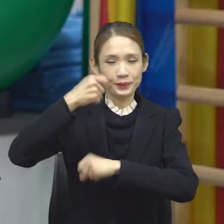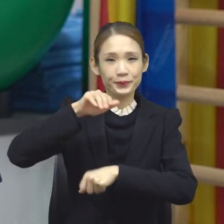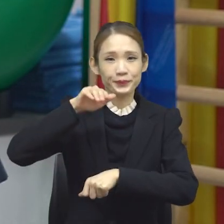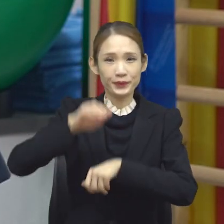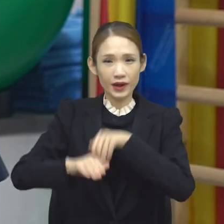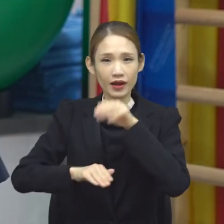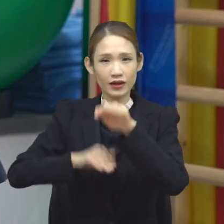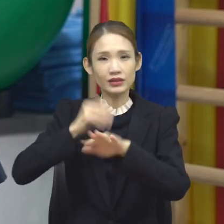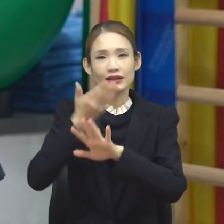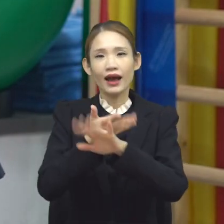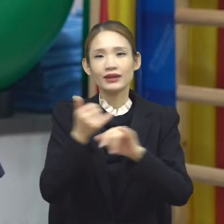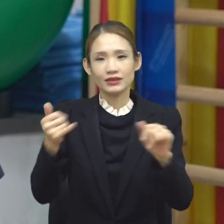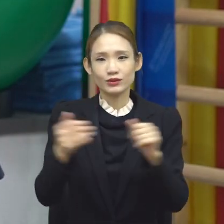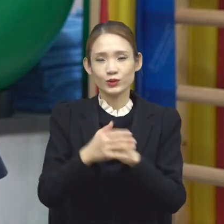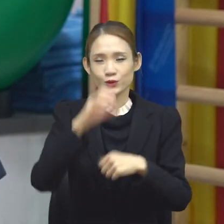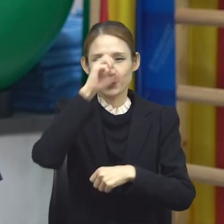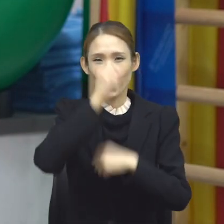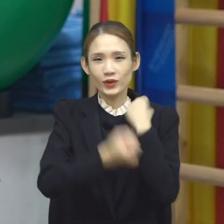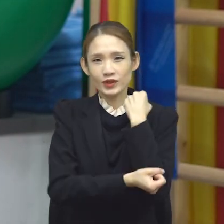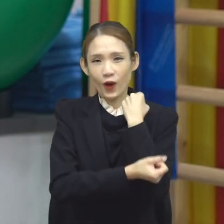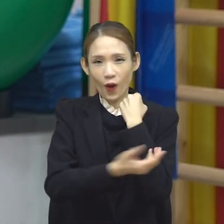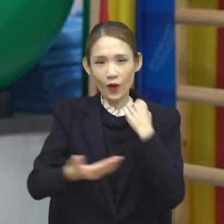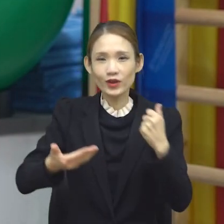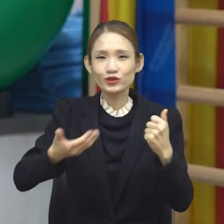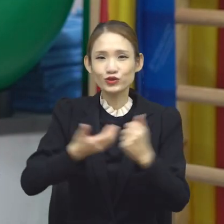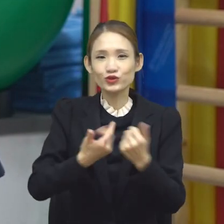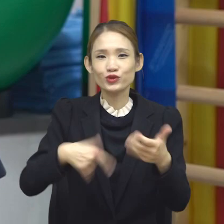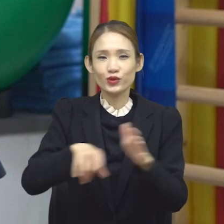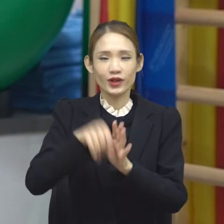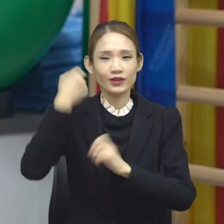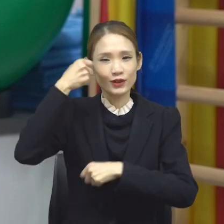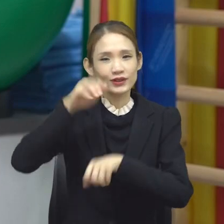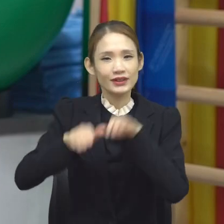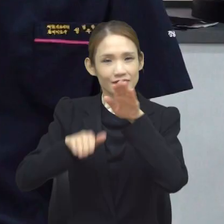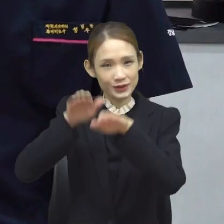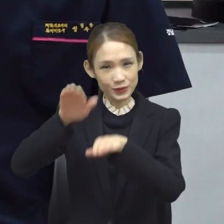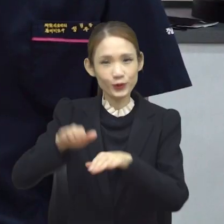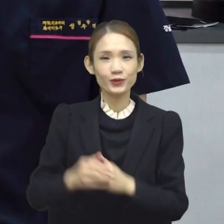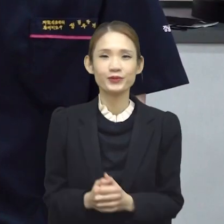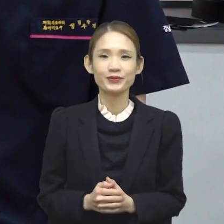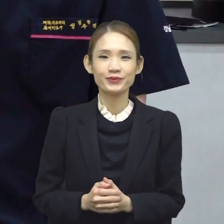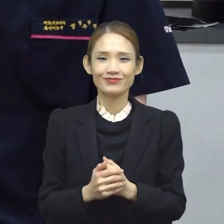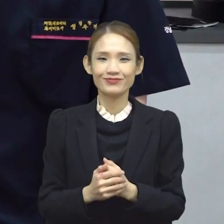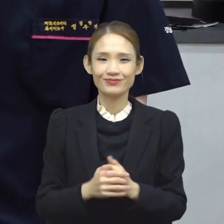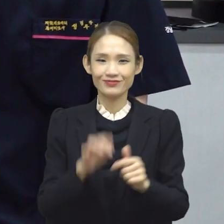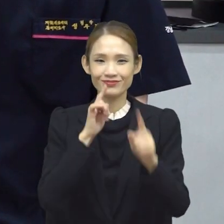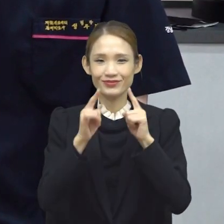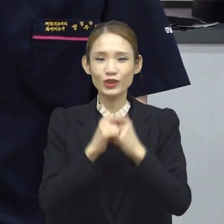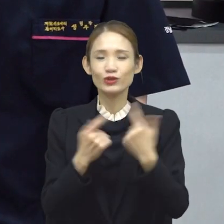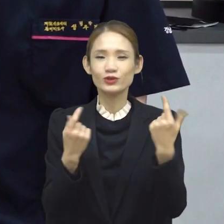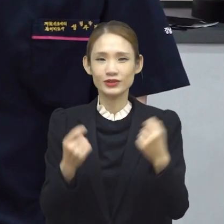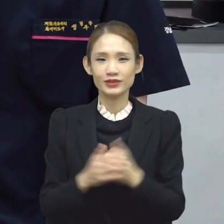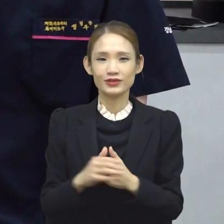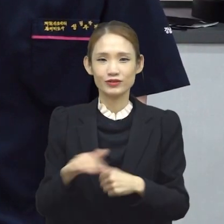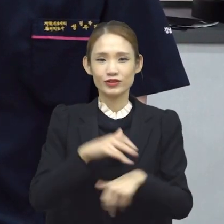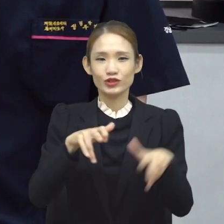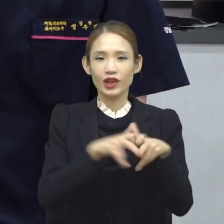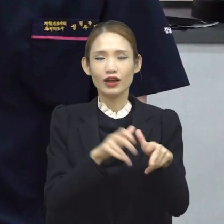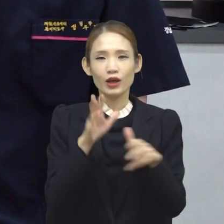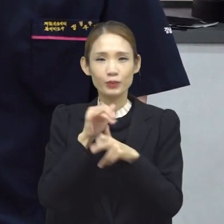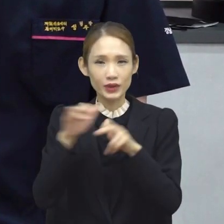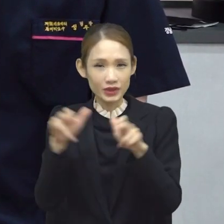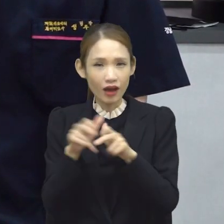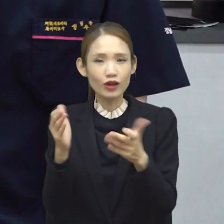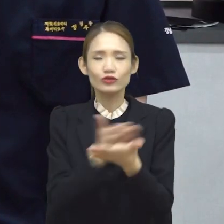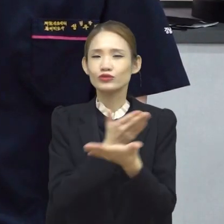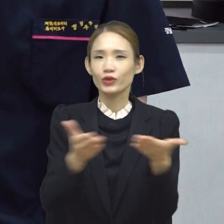뛰어넘어서 누군가에게 이제 그런 좋은 영향을 끼칠 수 있는 디딤돌이라고 생각합니다. 진짜 말씀처럼 우리 장애 비장애